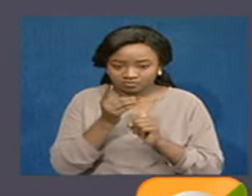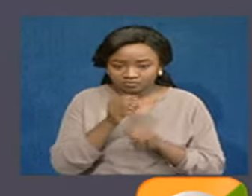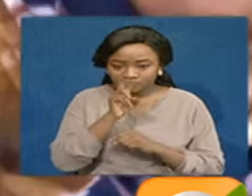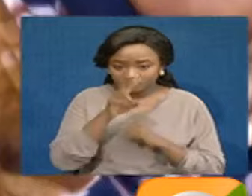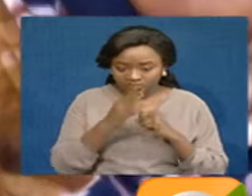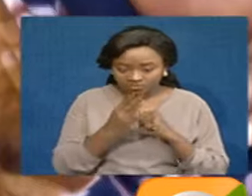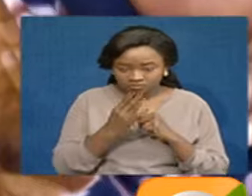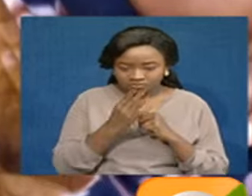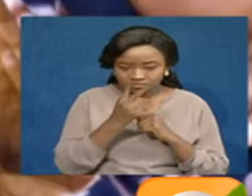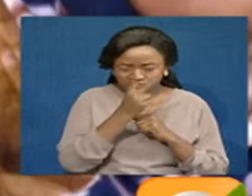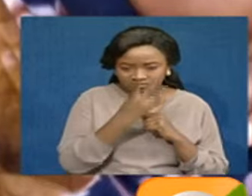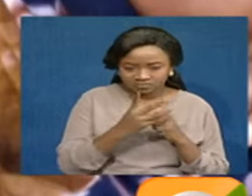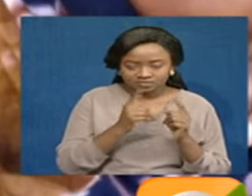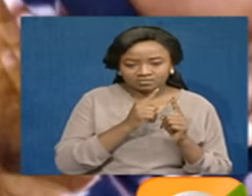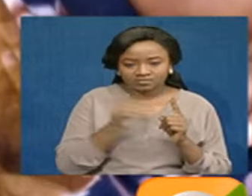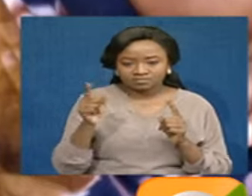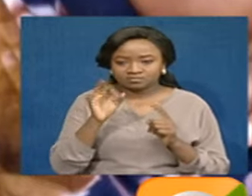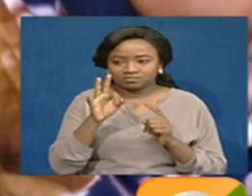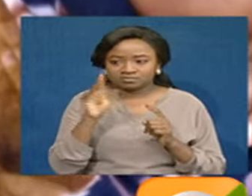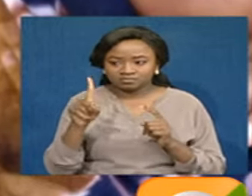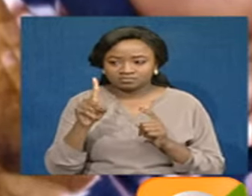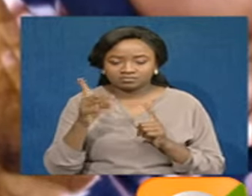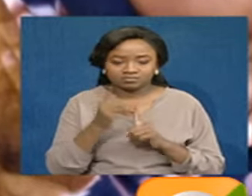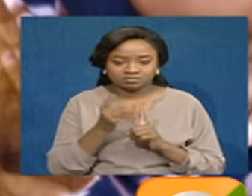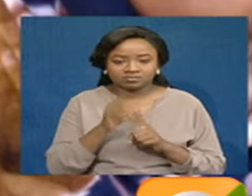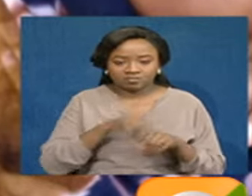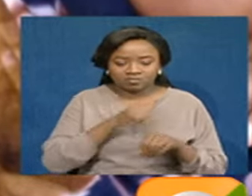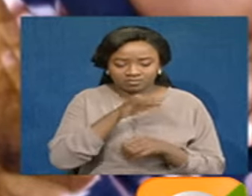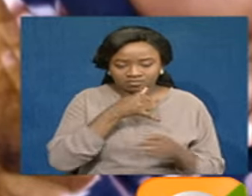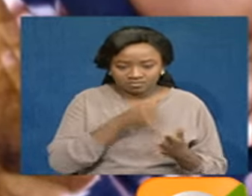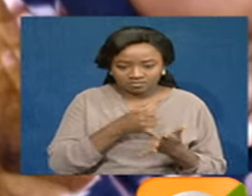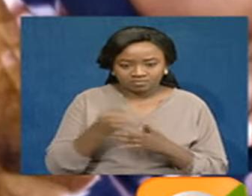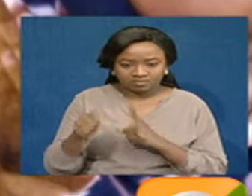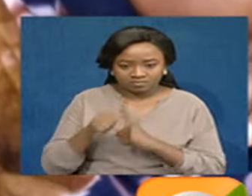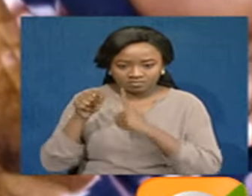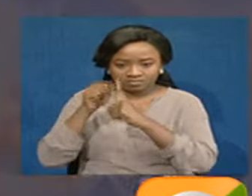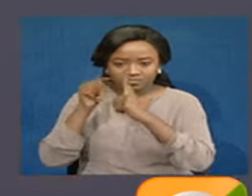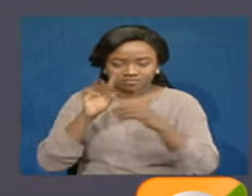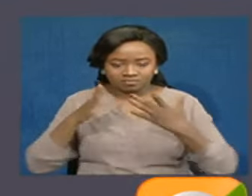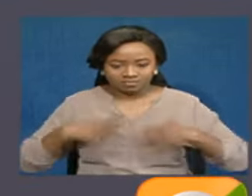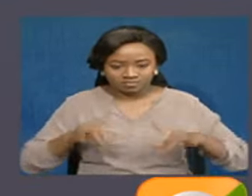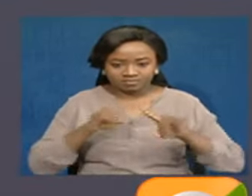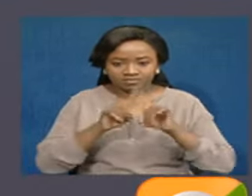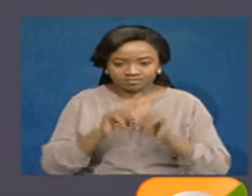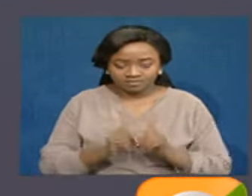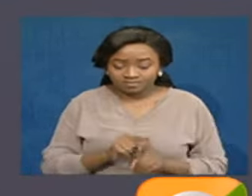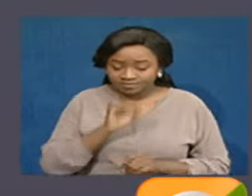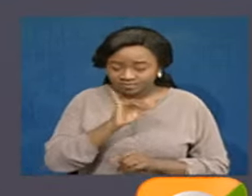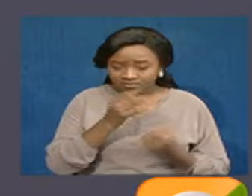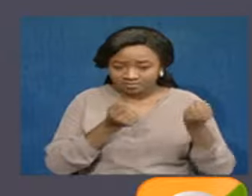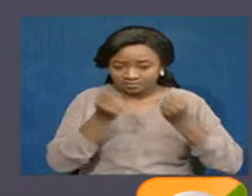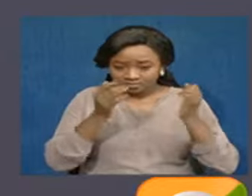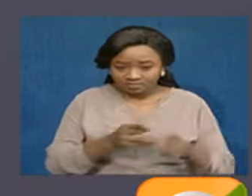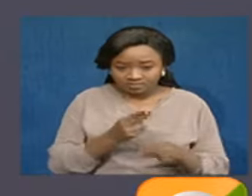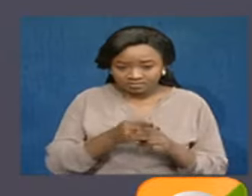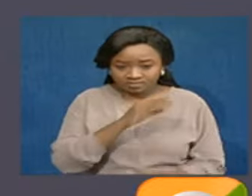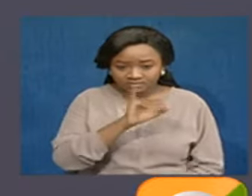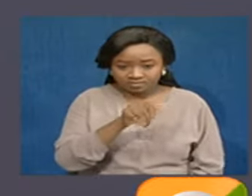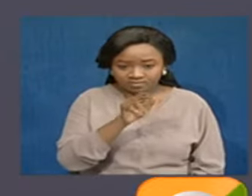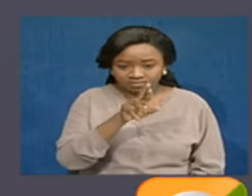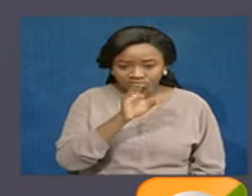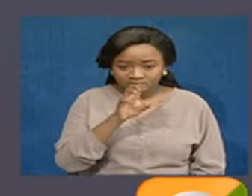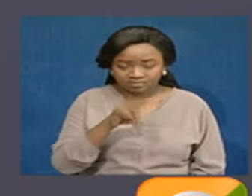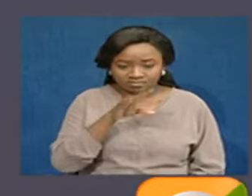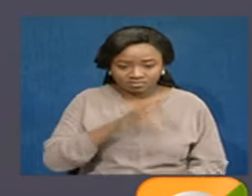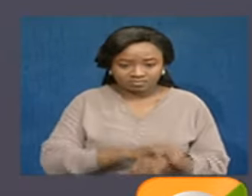mpaka tarehe 31 wakati Hashim alikuwa amehusika na mauaji ya watu kadhaa. Dereva huyo Jared Mongare alishikwa Eldoret na